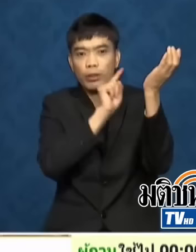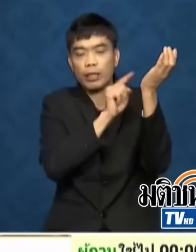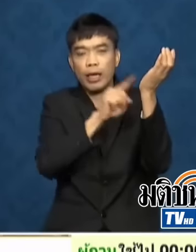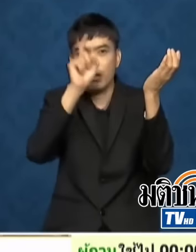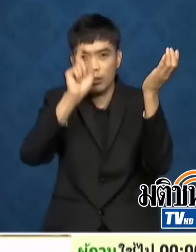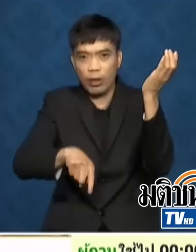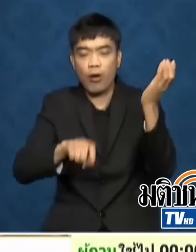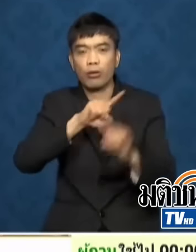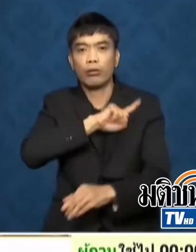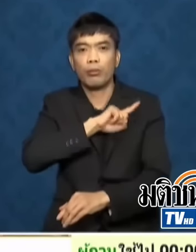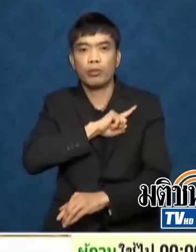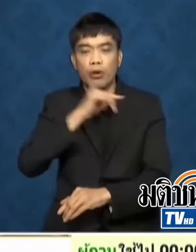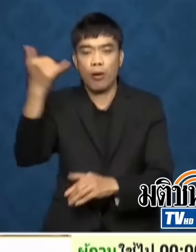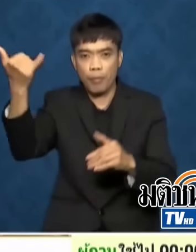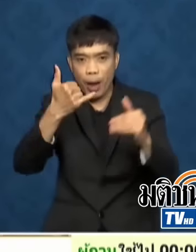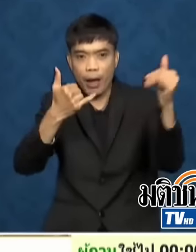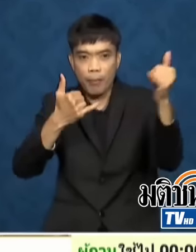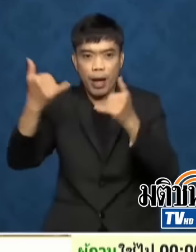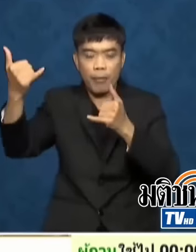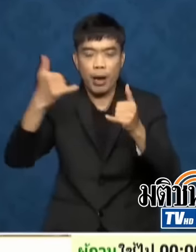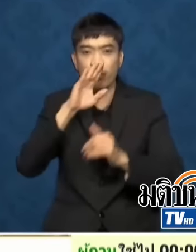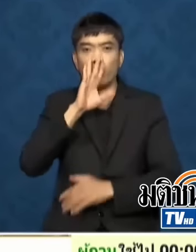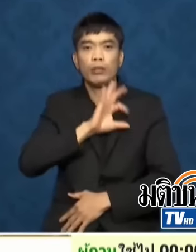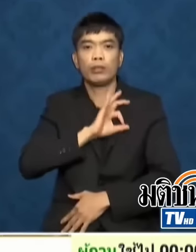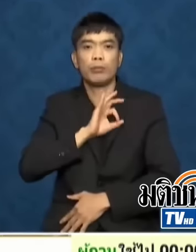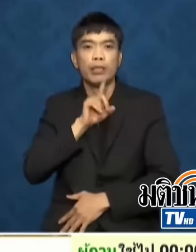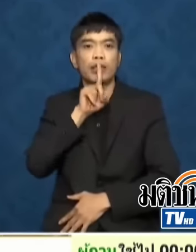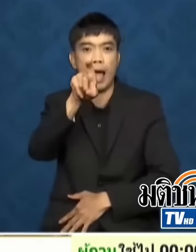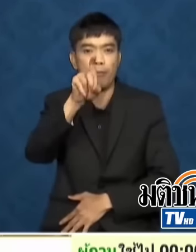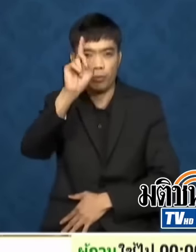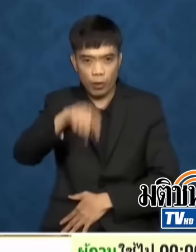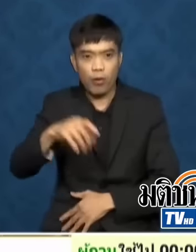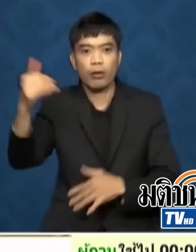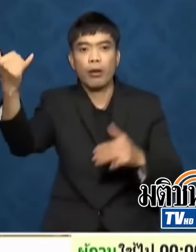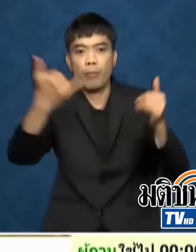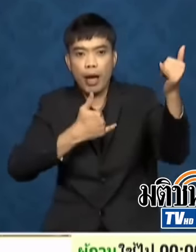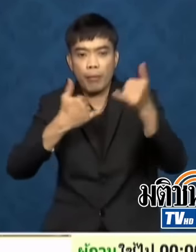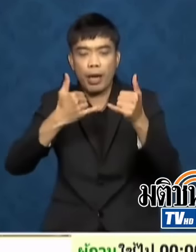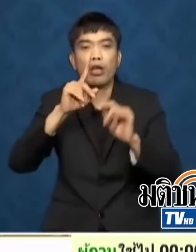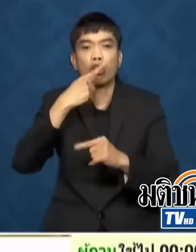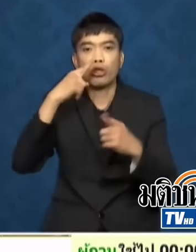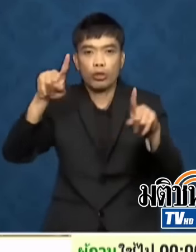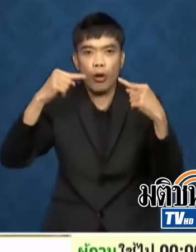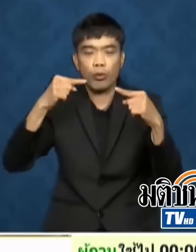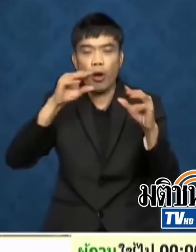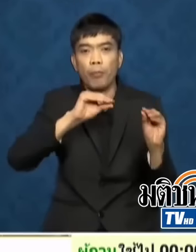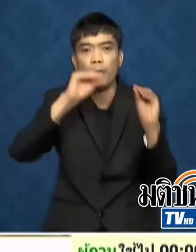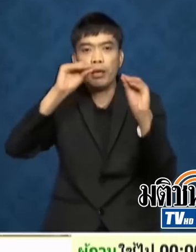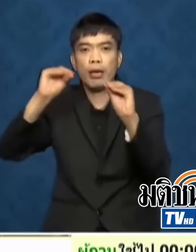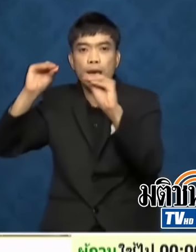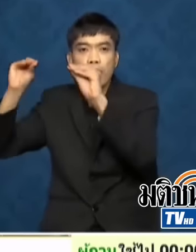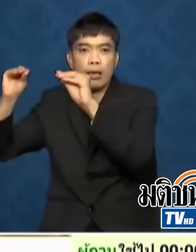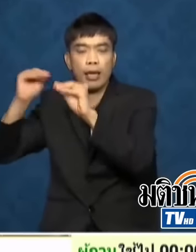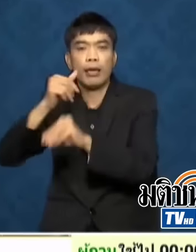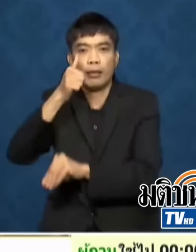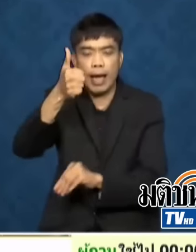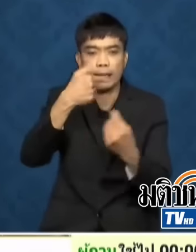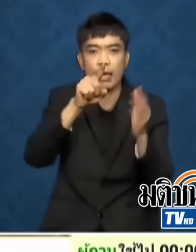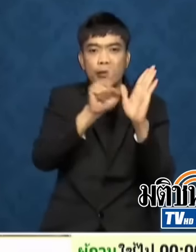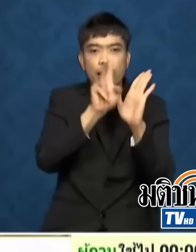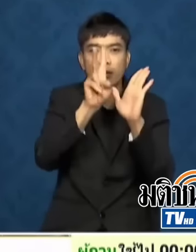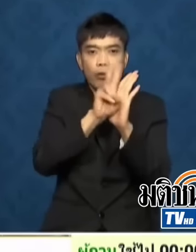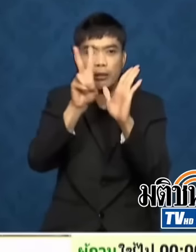อบกระทู้ของสมาชิกซึ่งแน่นอนครับท่านเลื่อนได้ครับแต่การเลื่อนไม่ใช่เลื่อนกันไปเรื่อยๆนะครับ3ครั้ง4ครั้งถ้าท